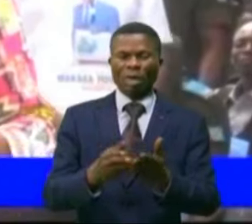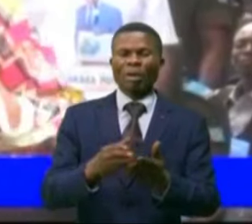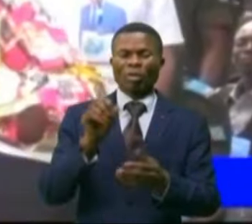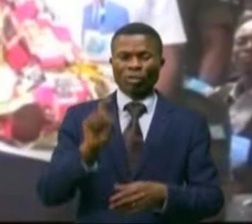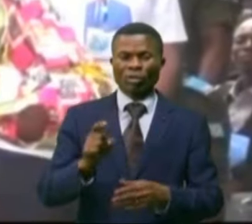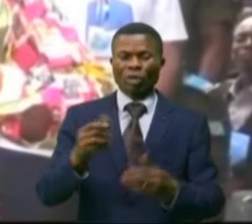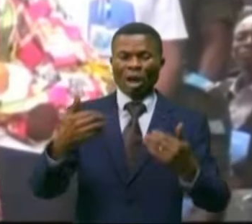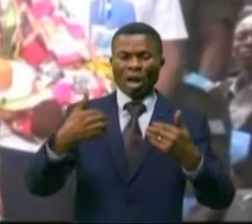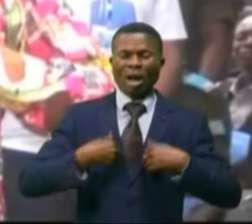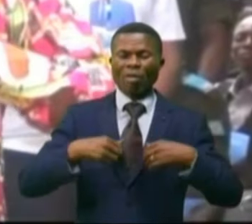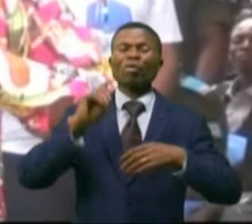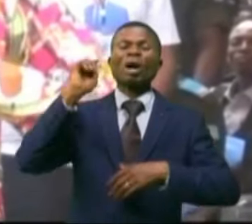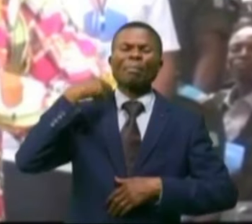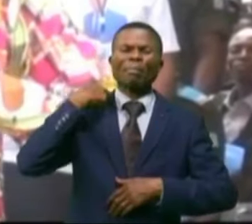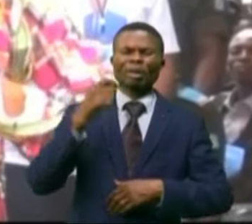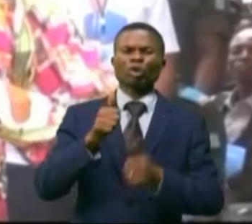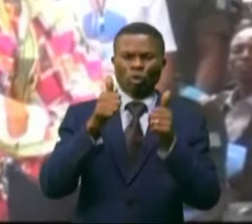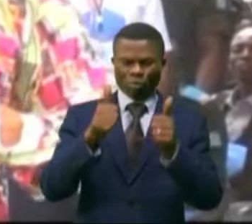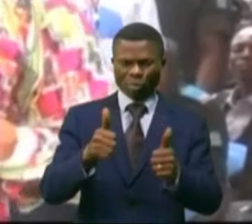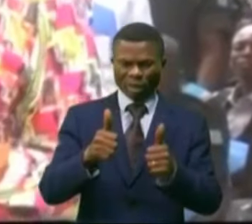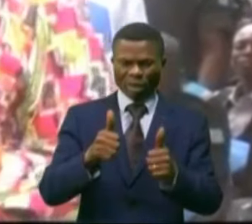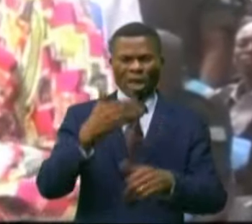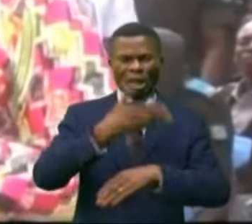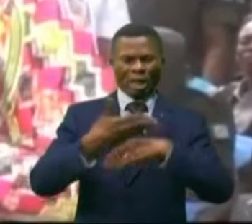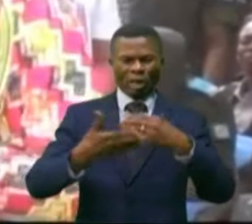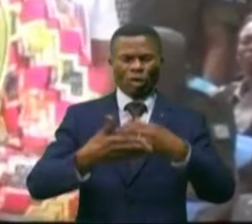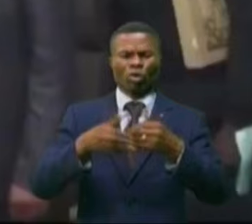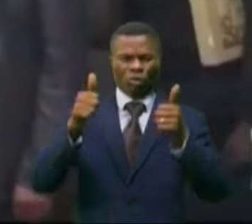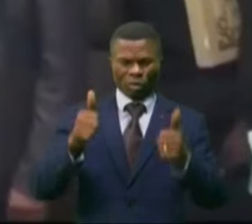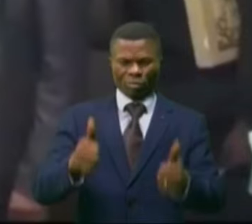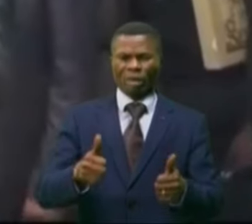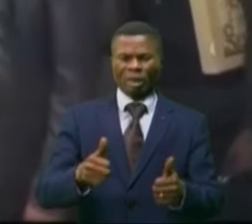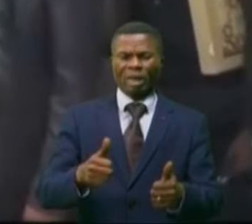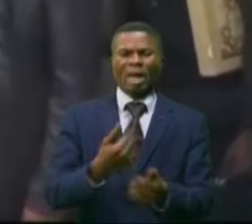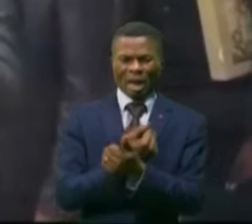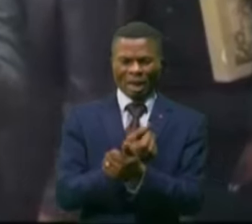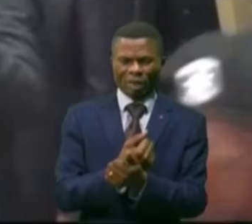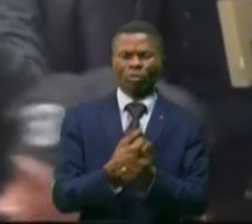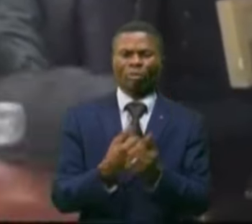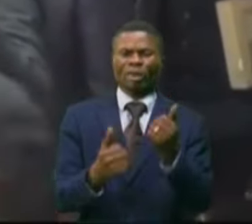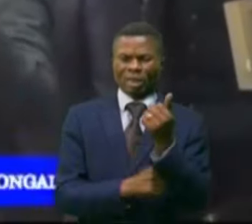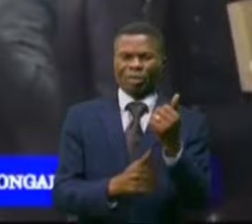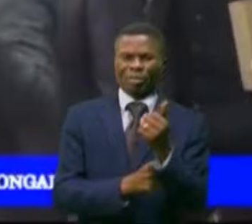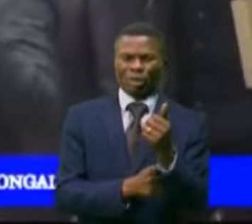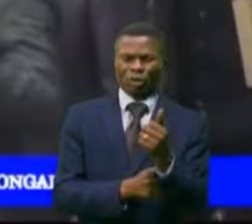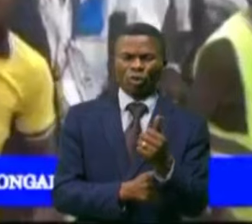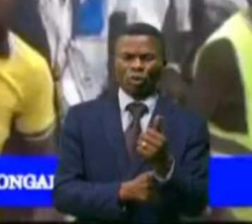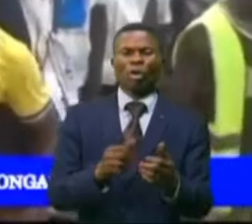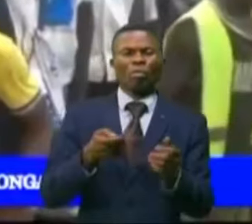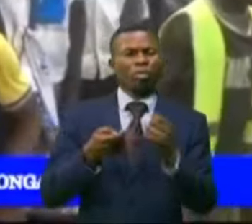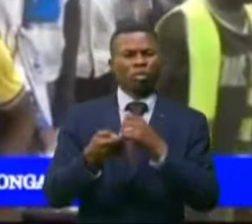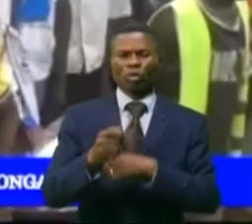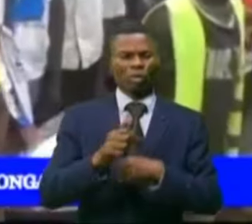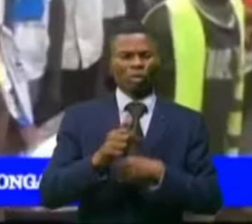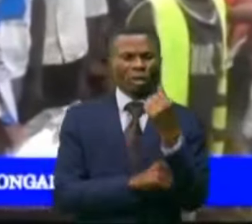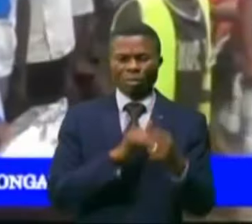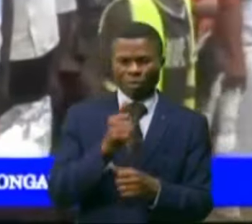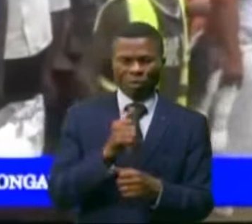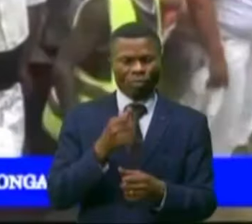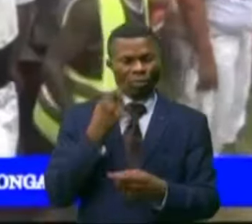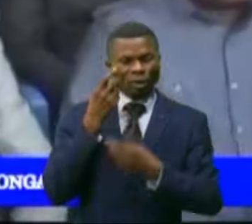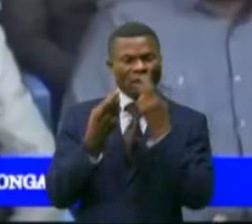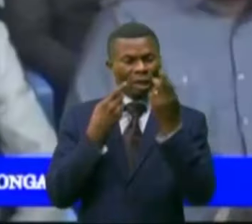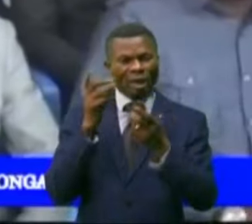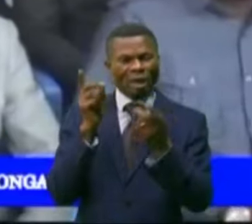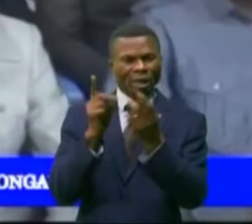une maison d'incarcération qui est aussi placée dans des conditions humaines. Jean-Colin Makaka Papé Kaka promet des consultations populaires